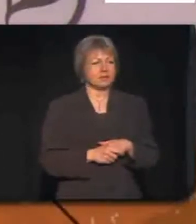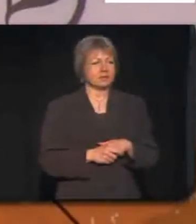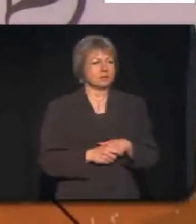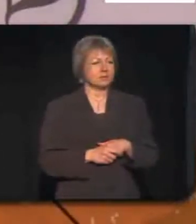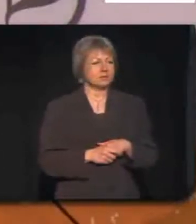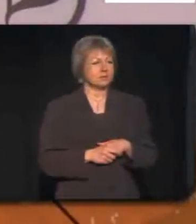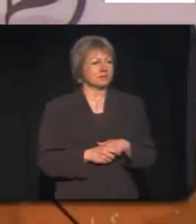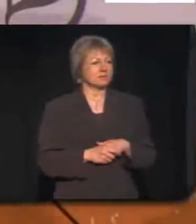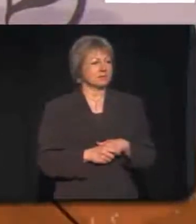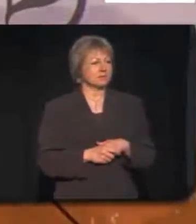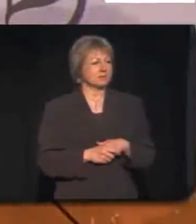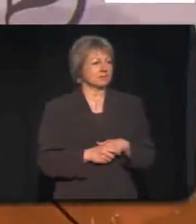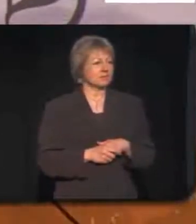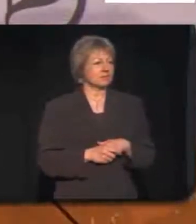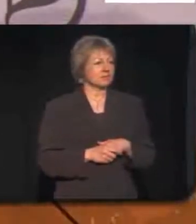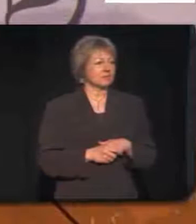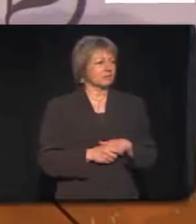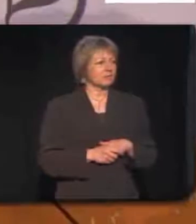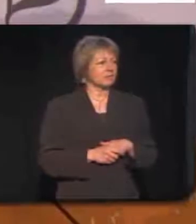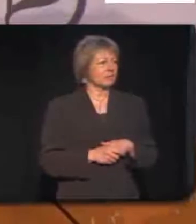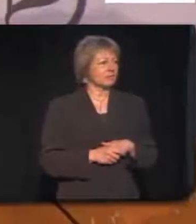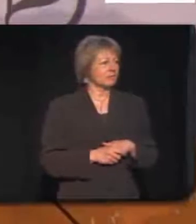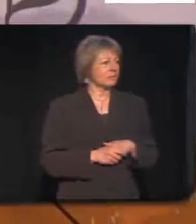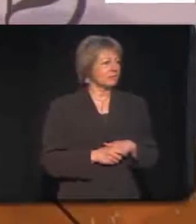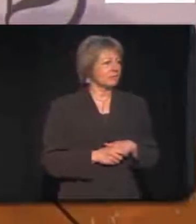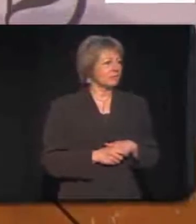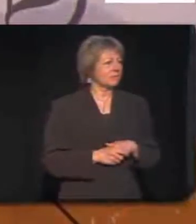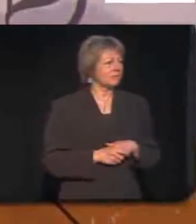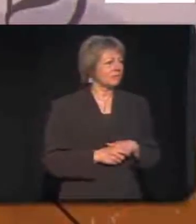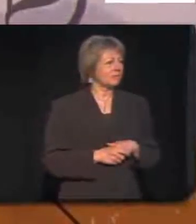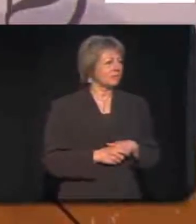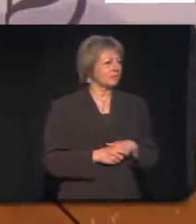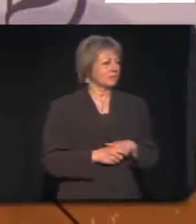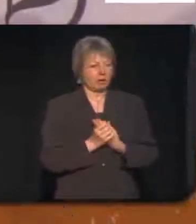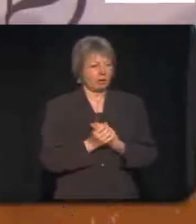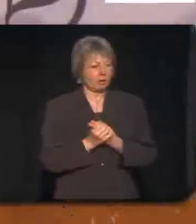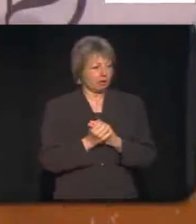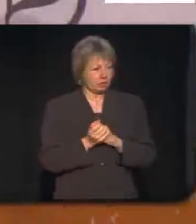Ausnahme weil wir diesmal nur über einen Antrag abstimmen